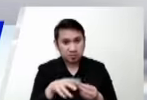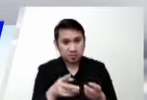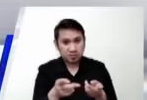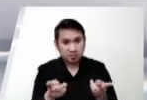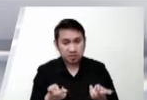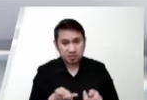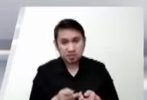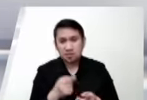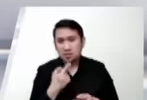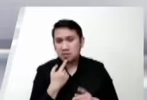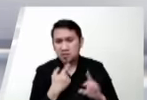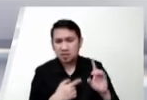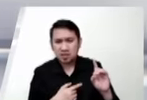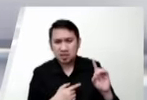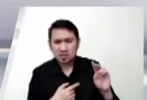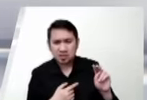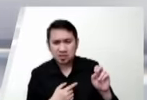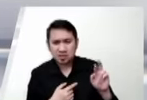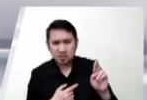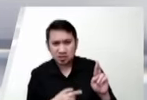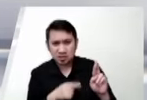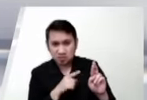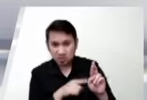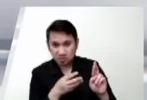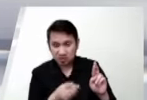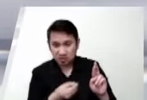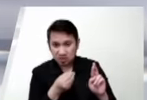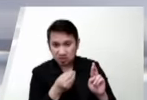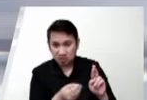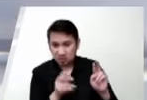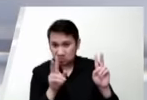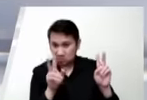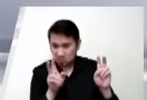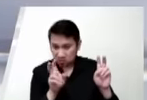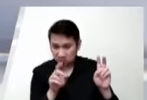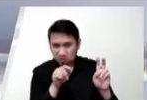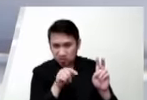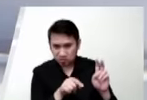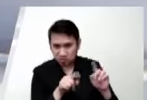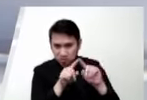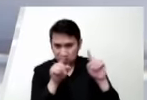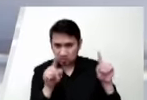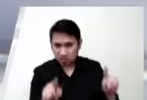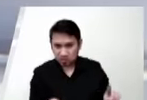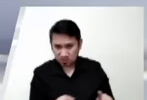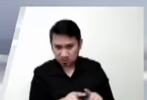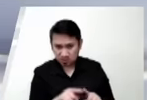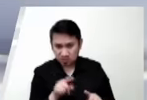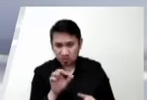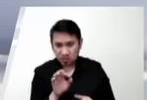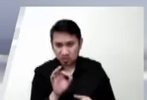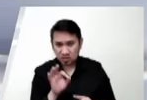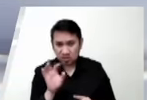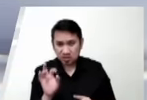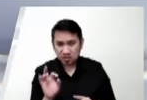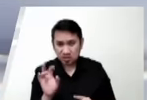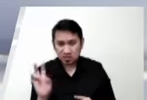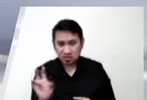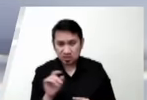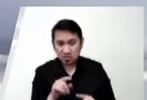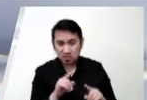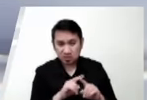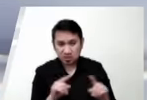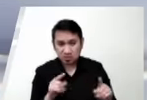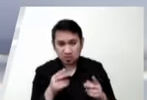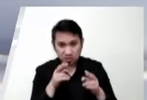DNR, kung natituluhan ang bahagi ng Chocolate Hills bago ito ideklarang protected area noong 1997, kikilalanin daw at